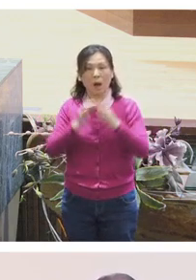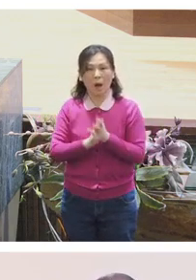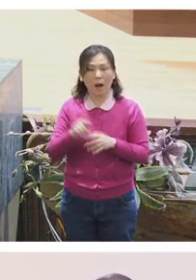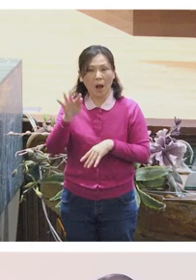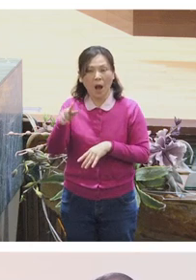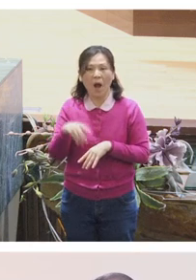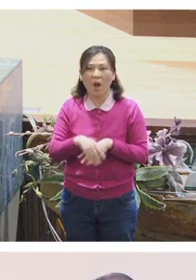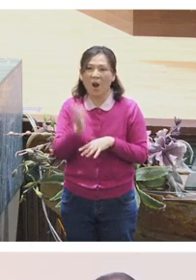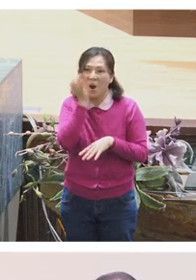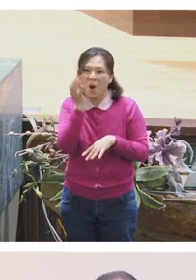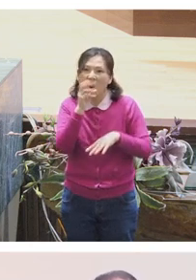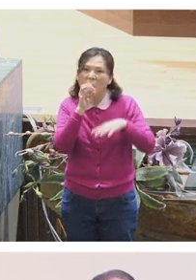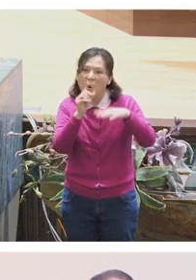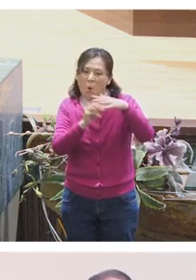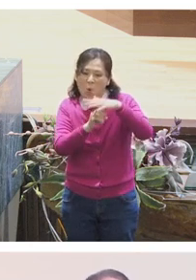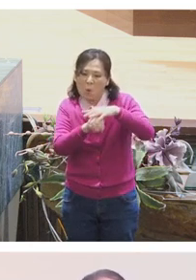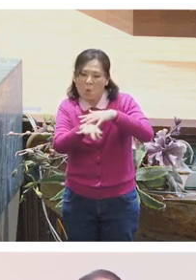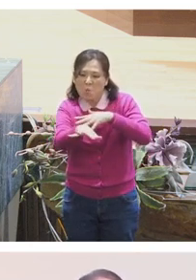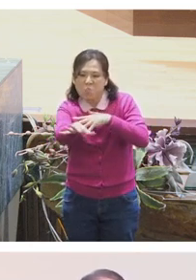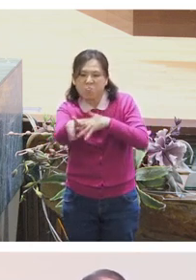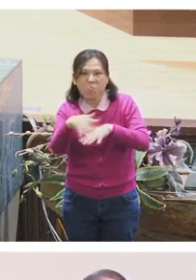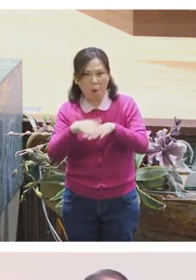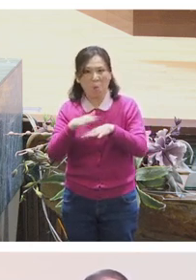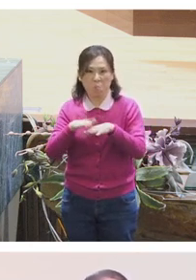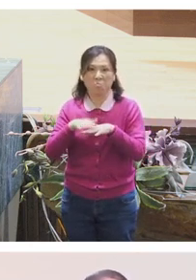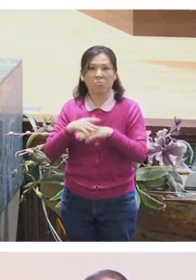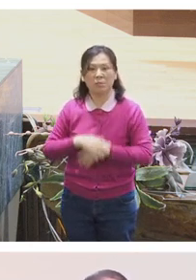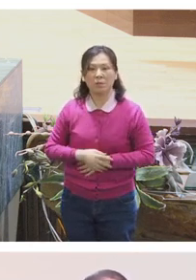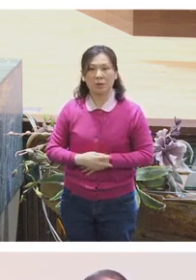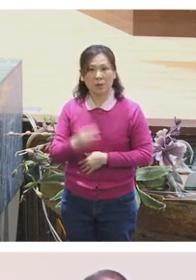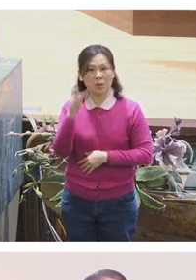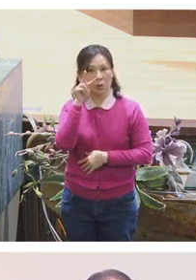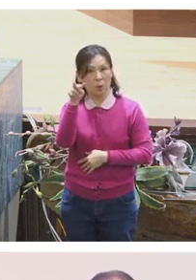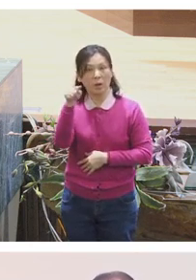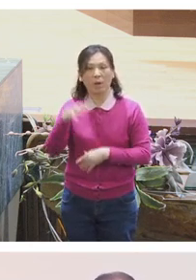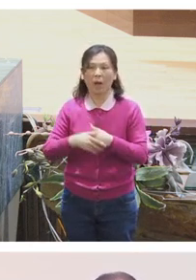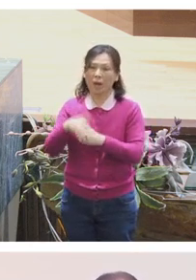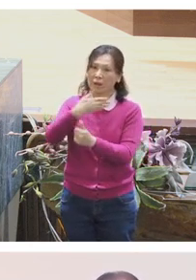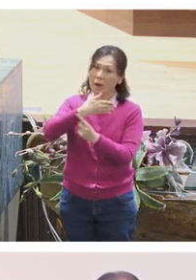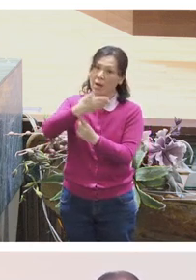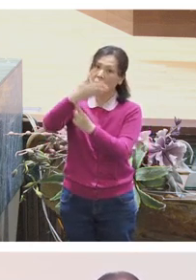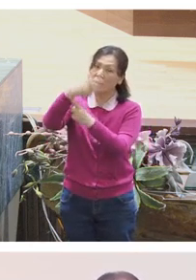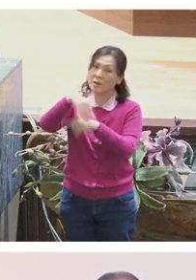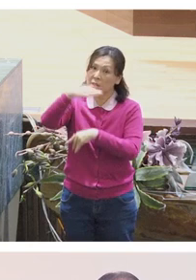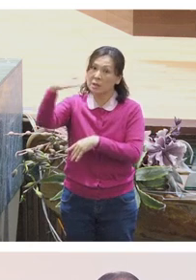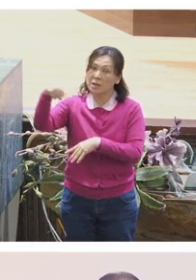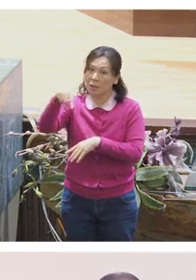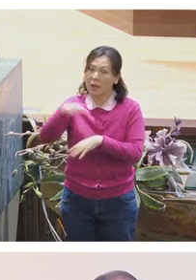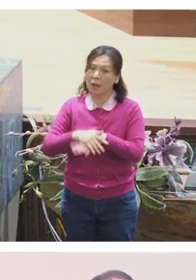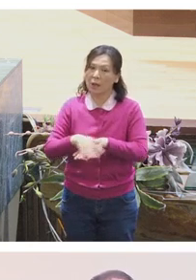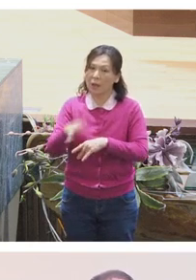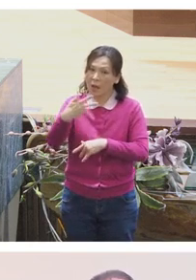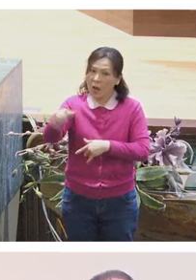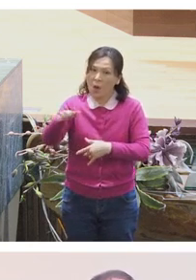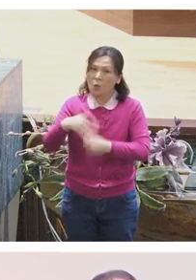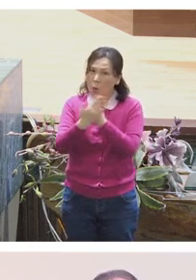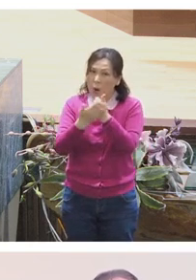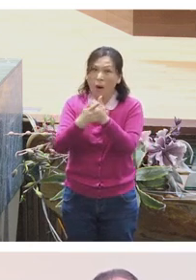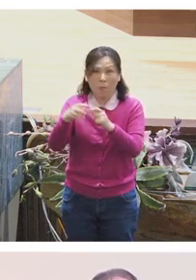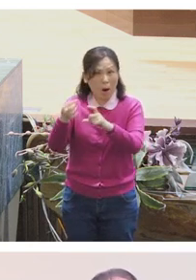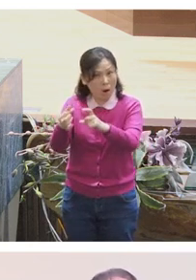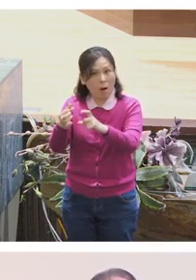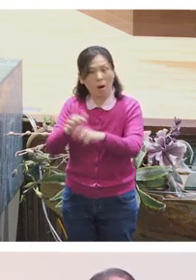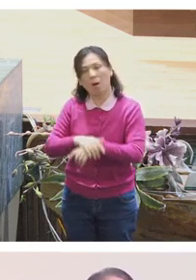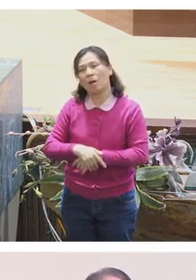灰会流出来，所以你看到那个旗山大林那边是水质水量保护区哦，结